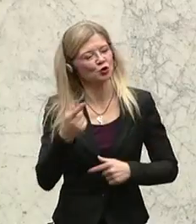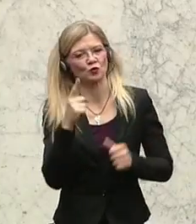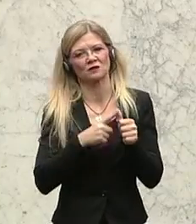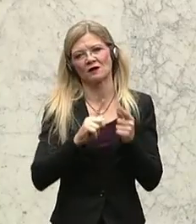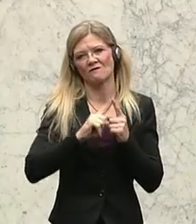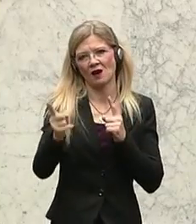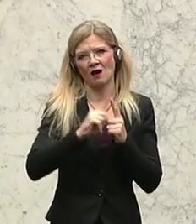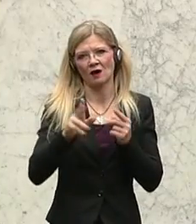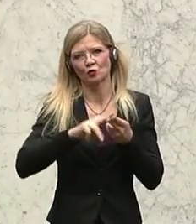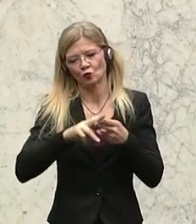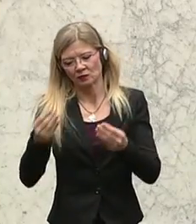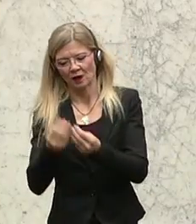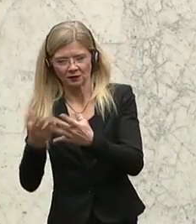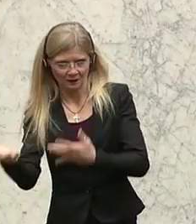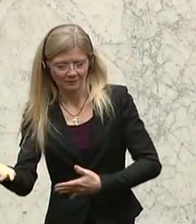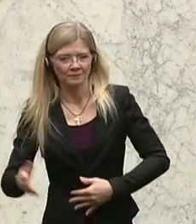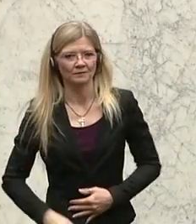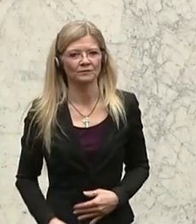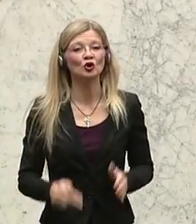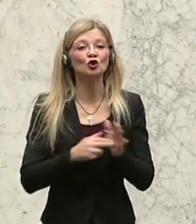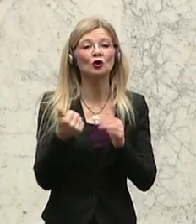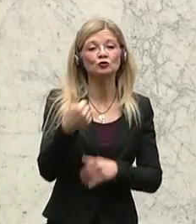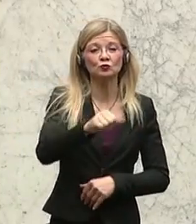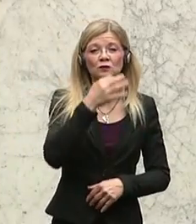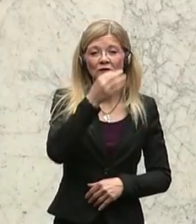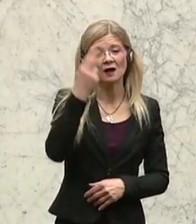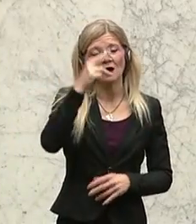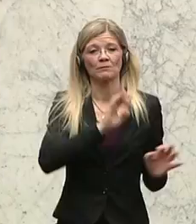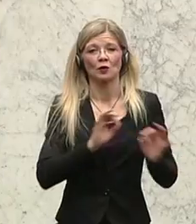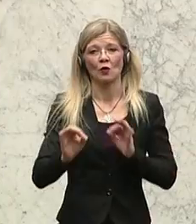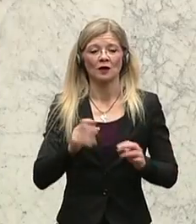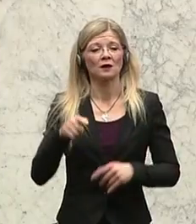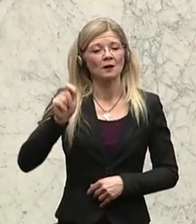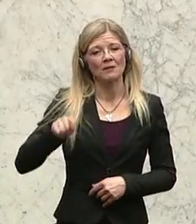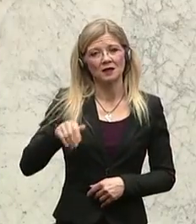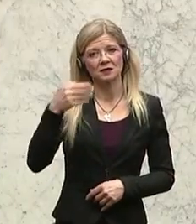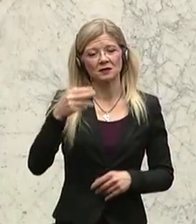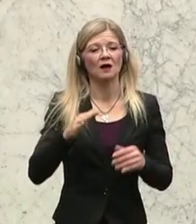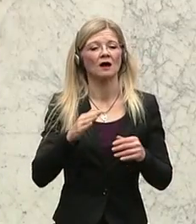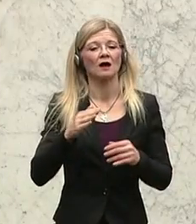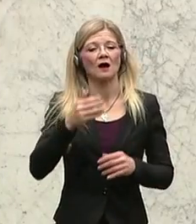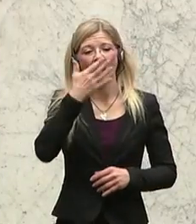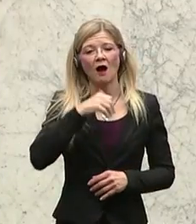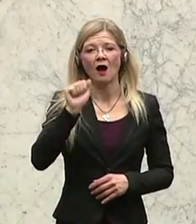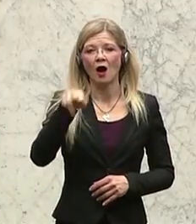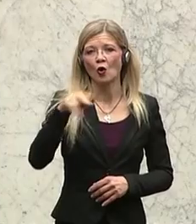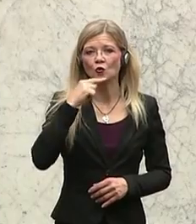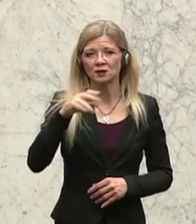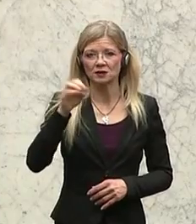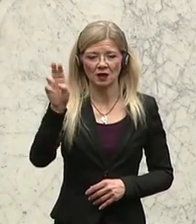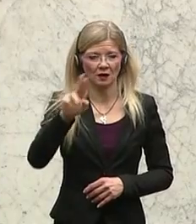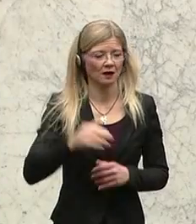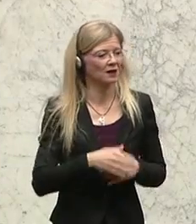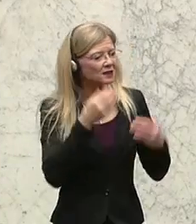habe eine weitere Zusatzfrage vom Herrn Abgeordneten Magister Hauser. Danke. Ja, sehr geehrte Frau Minister, wir